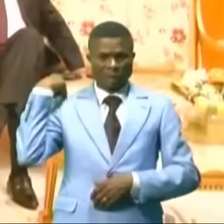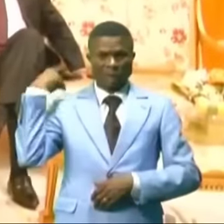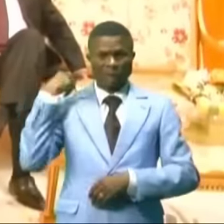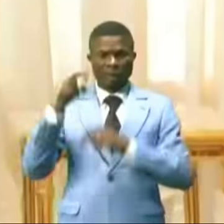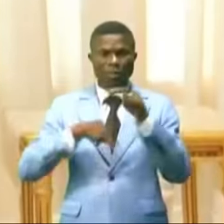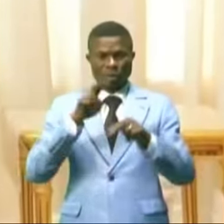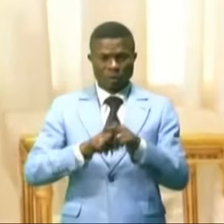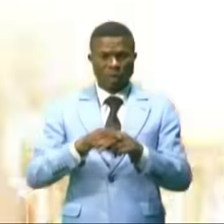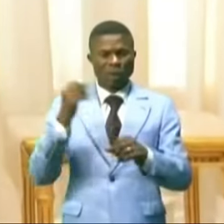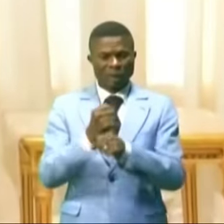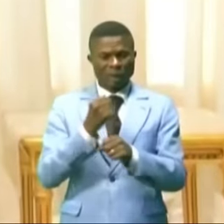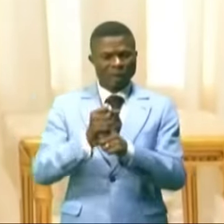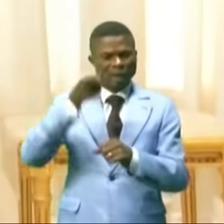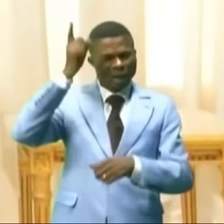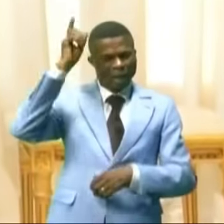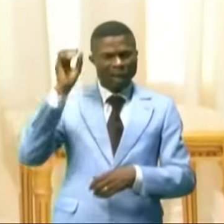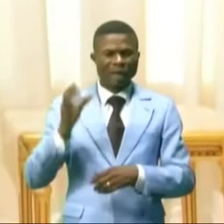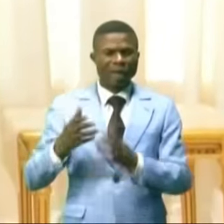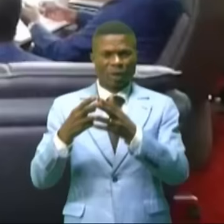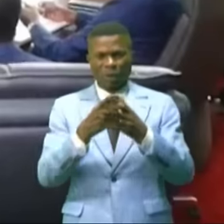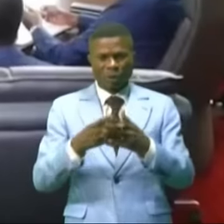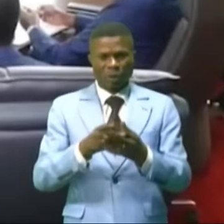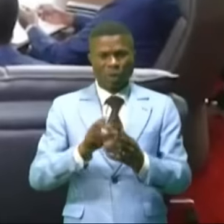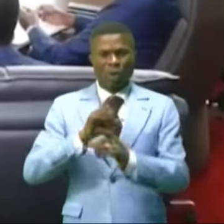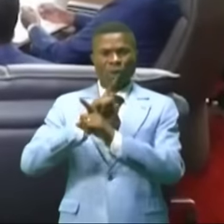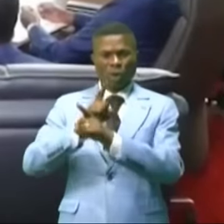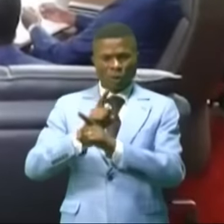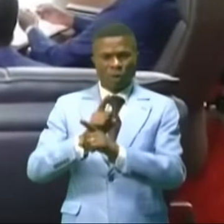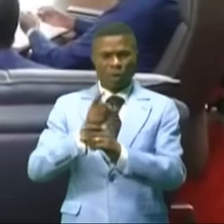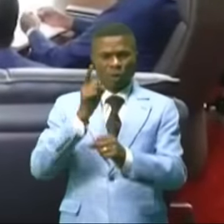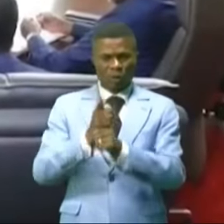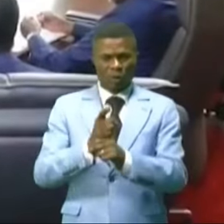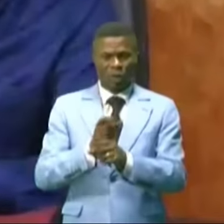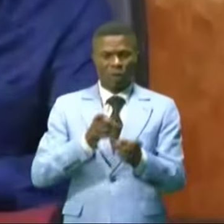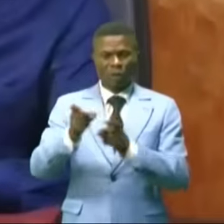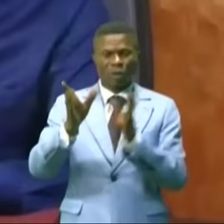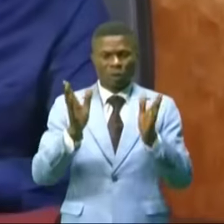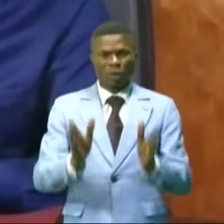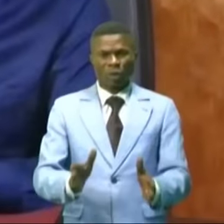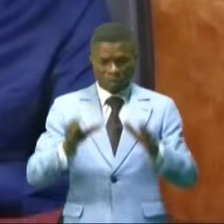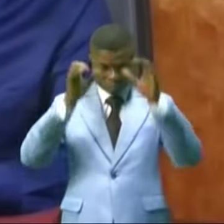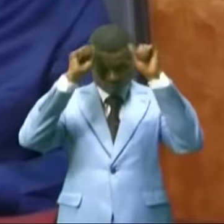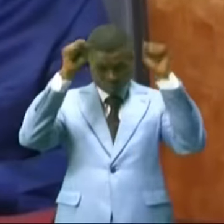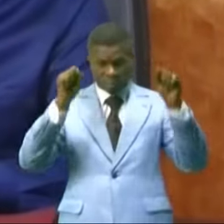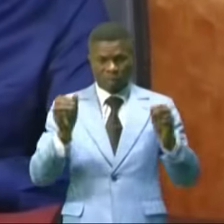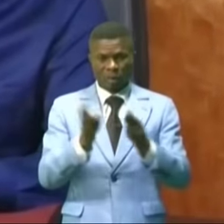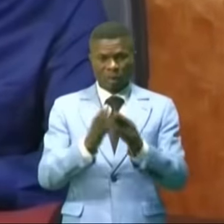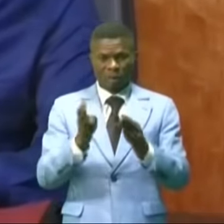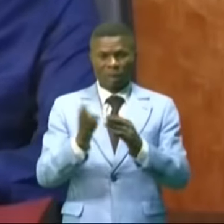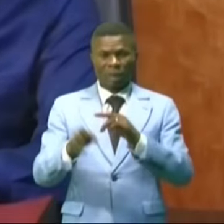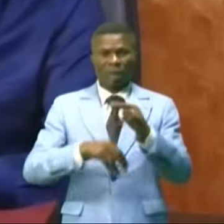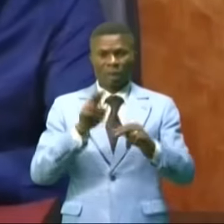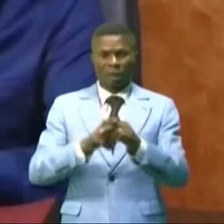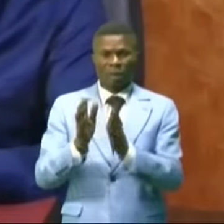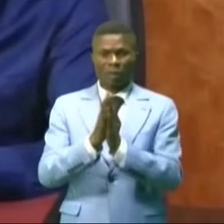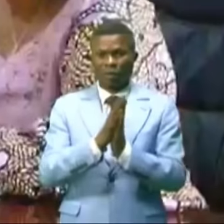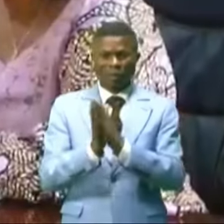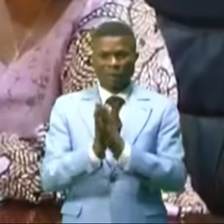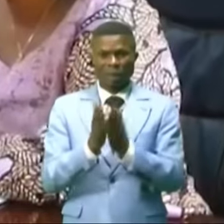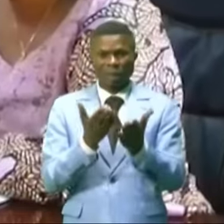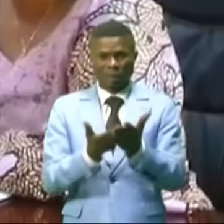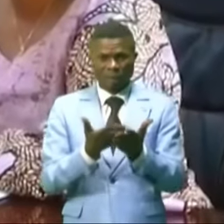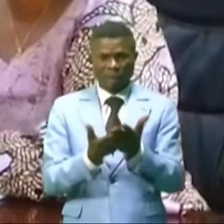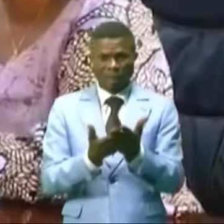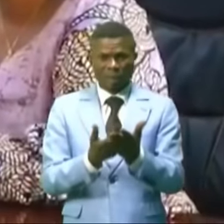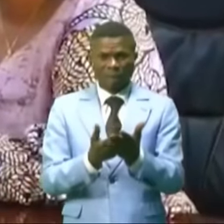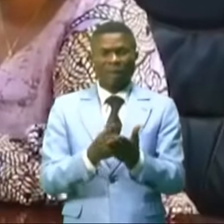ont déjà travaillé ensemble et qui veulent barrer au plus pressé les directives du président de la Chambre basse du Parlement, Vital Kamerhe, qui